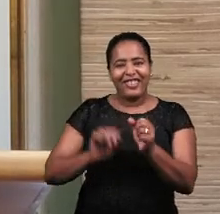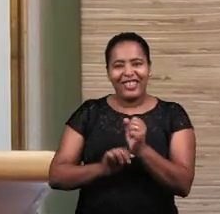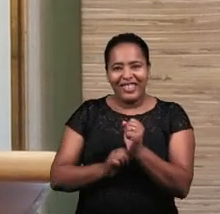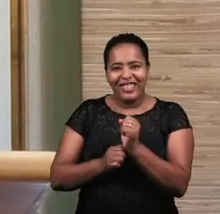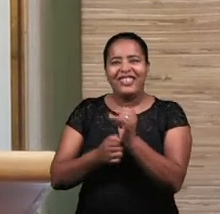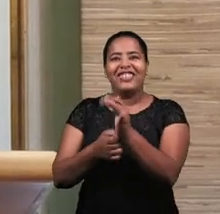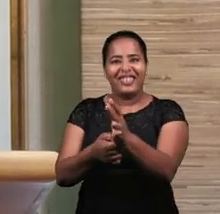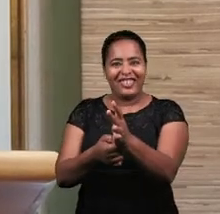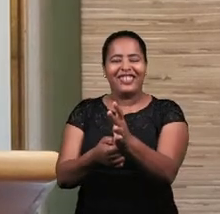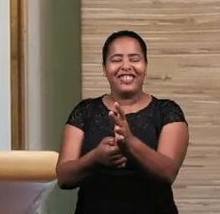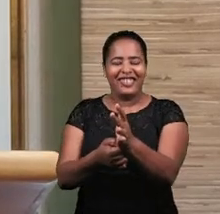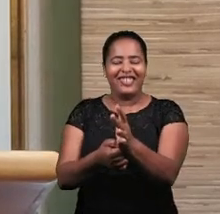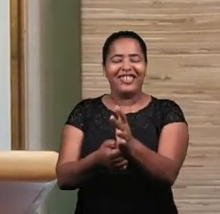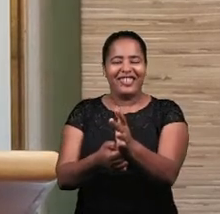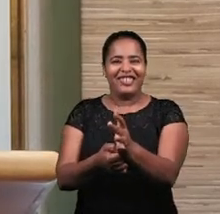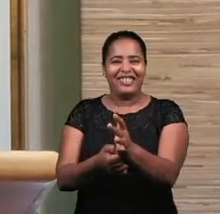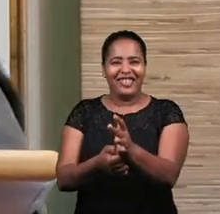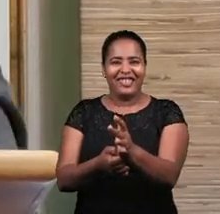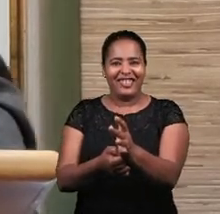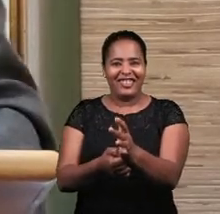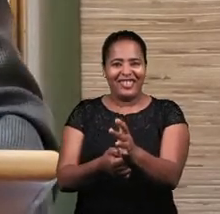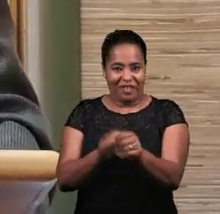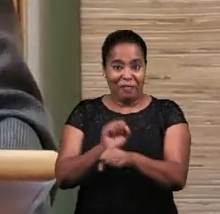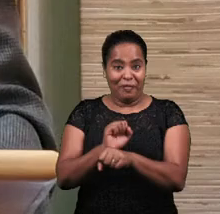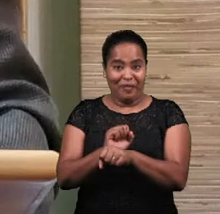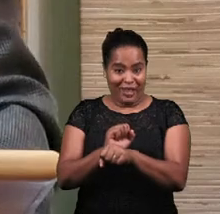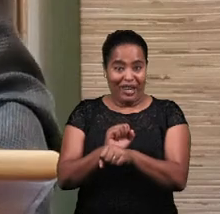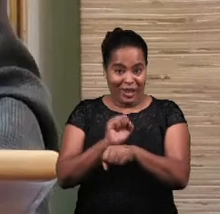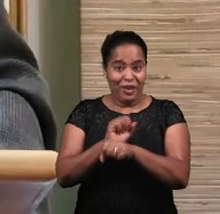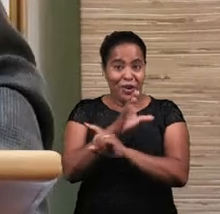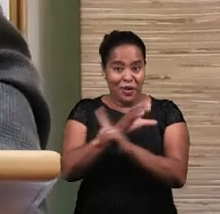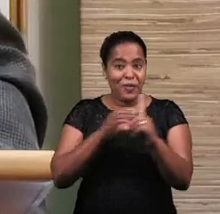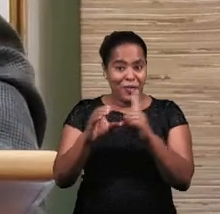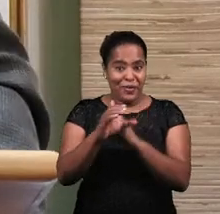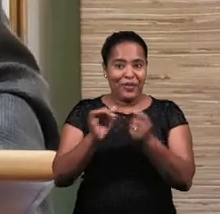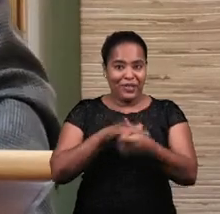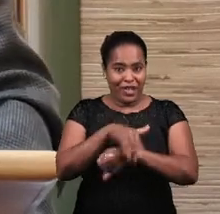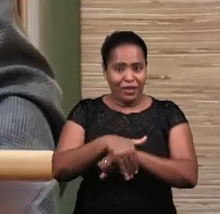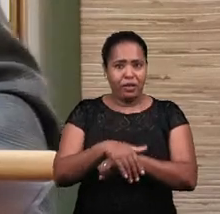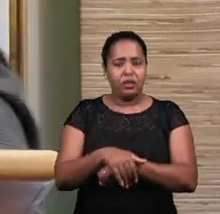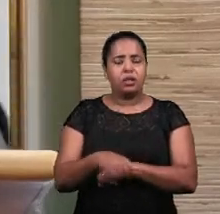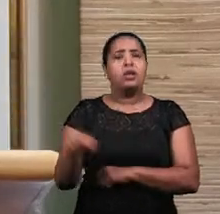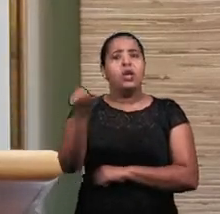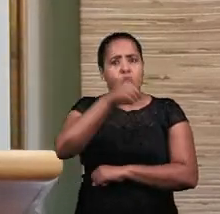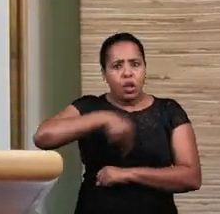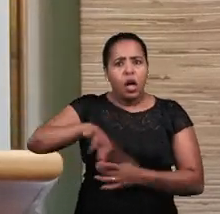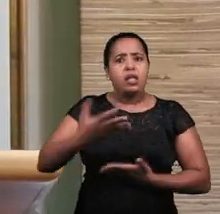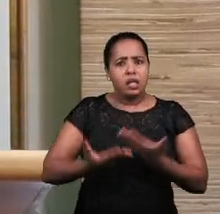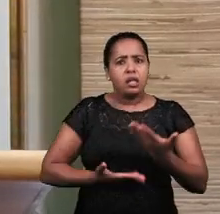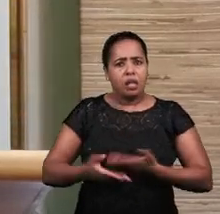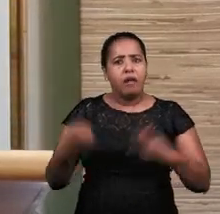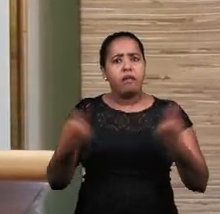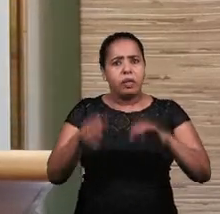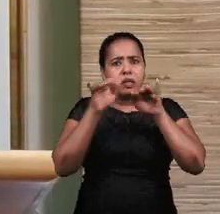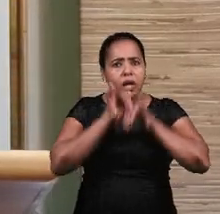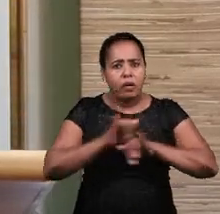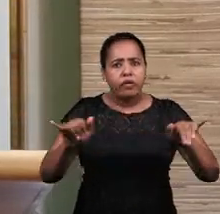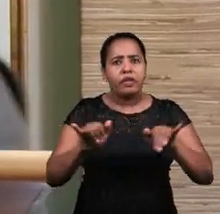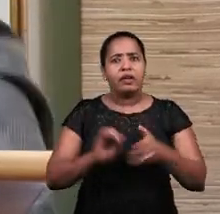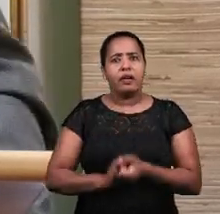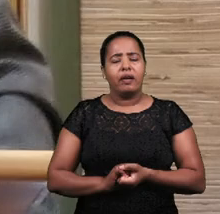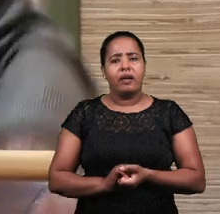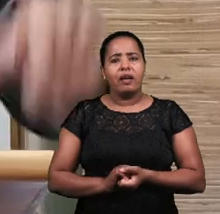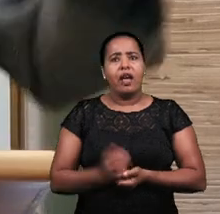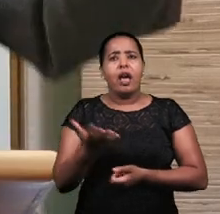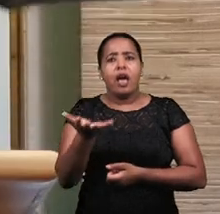pas l'énigme ici. Je vais laisser le soir pour dire quelle est l'énigme. Nous, comme Église, nous devons dire quelle est l'énigme. Je veux dire que les frères et sœurs